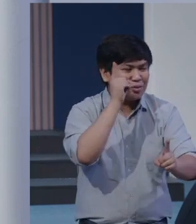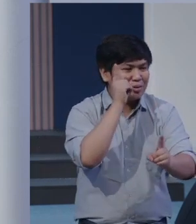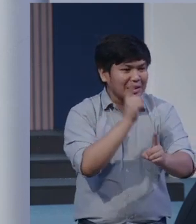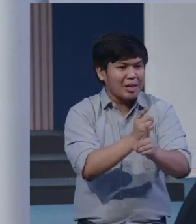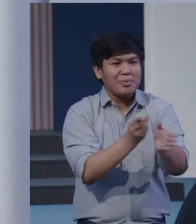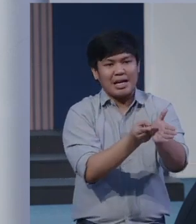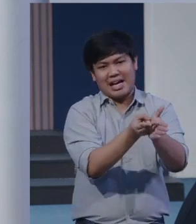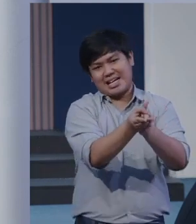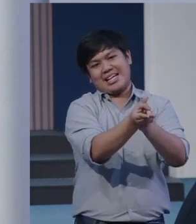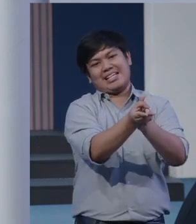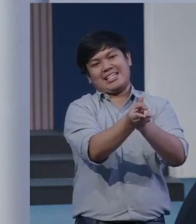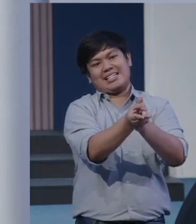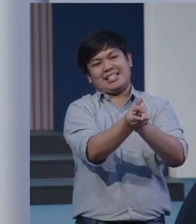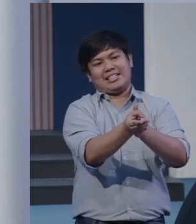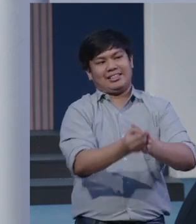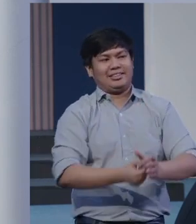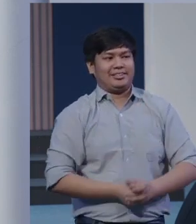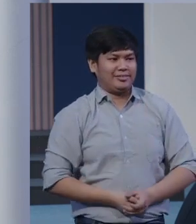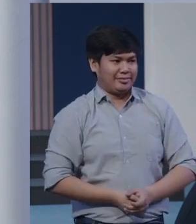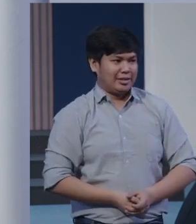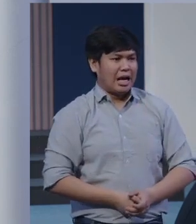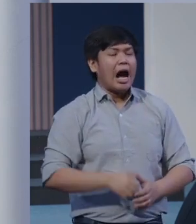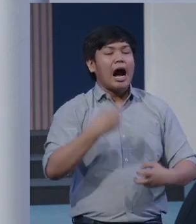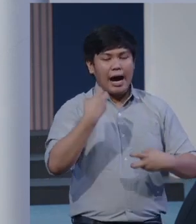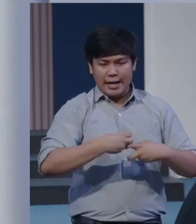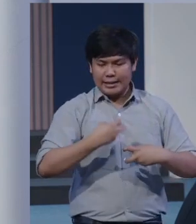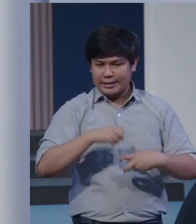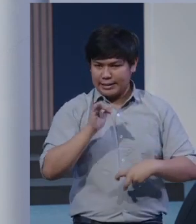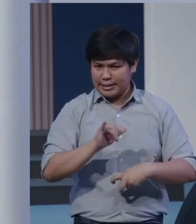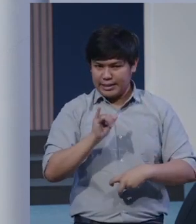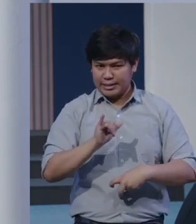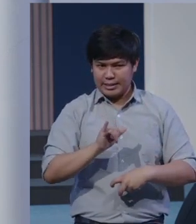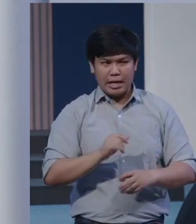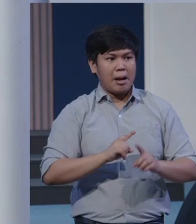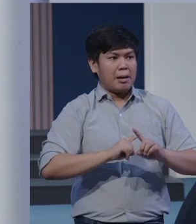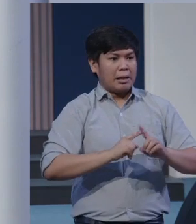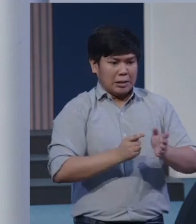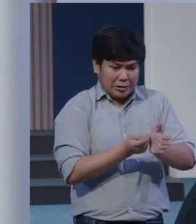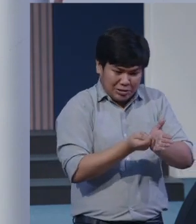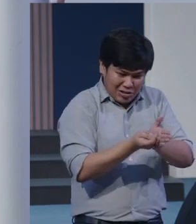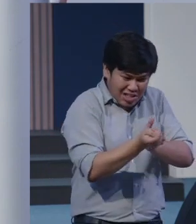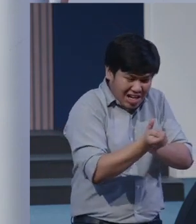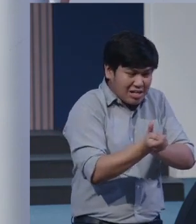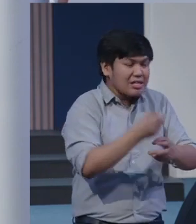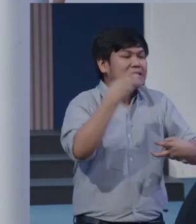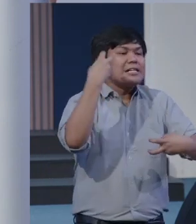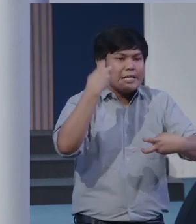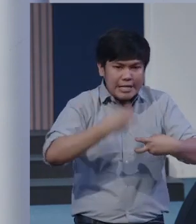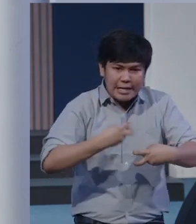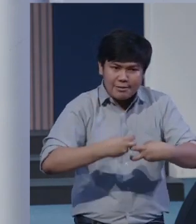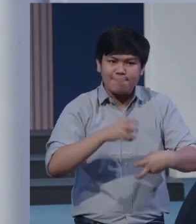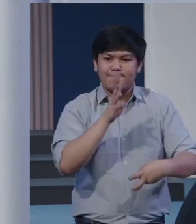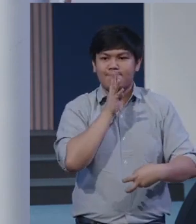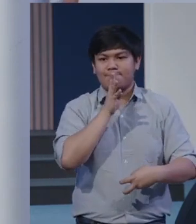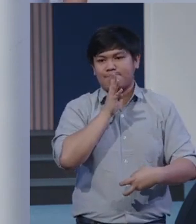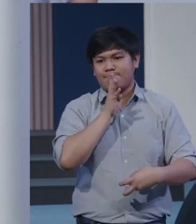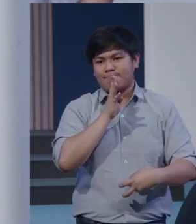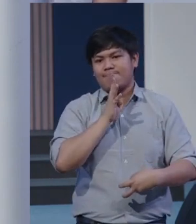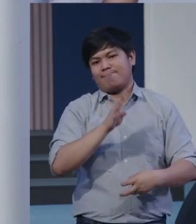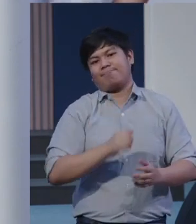totoo na kapag ang katotohanan ang siyang lumalabas lumalabas sa ating